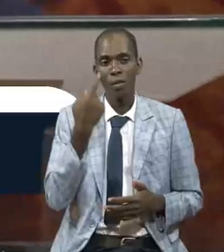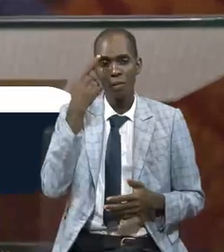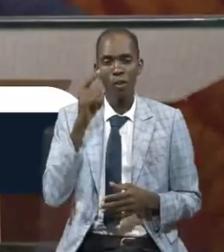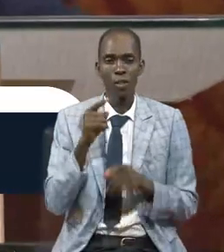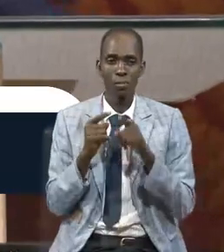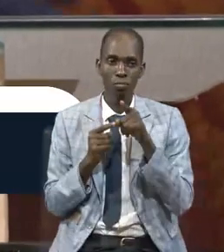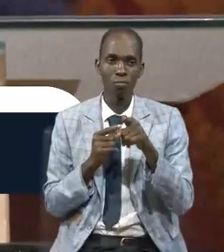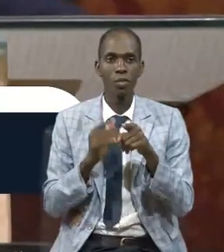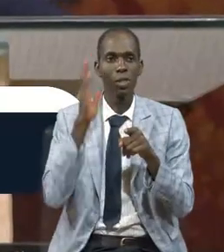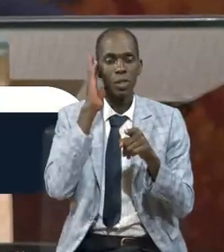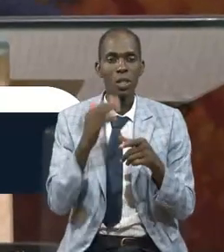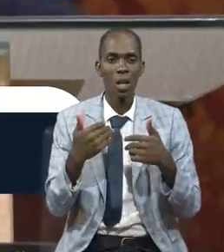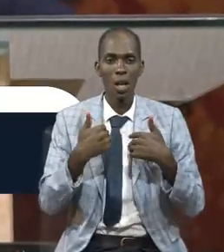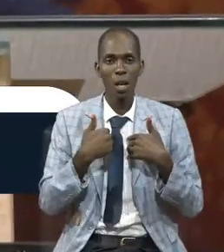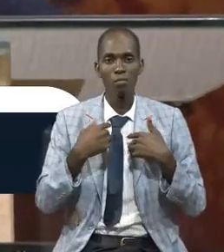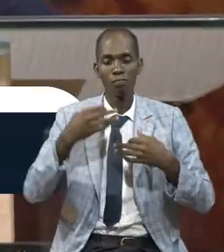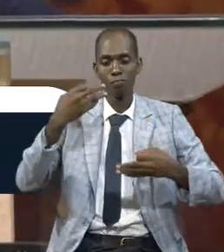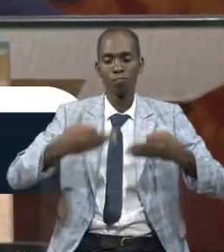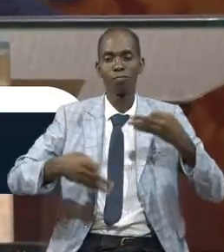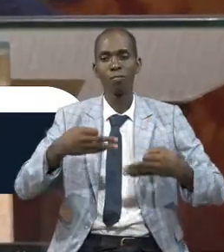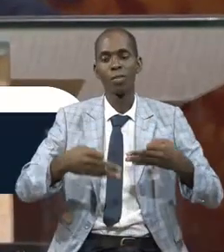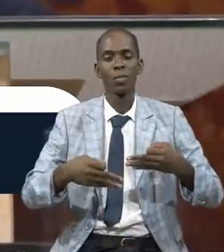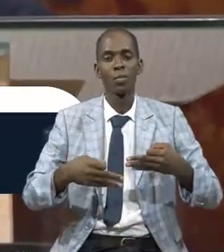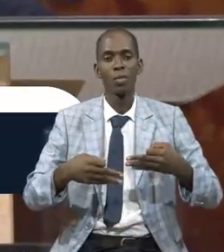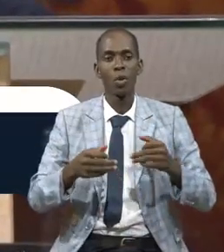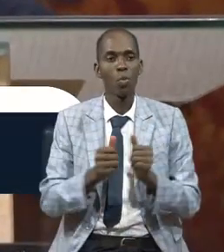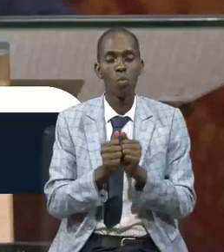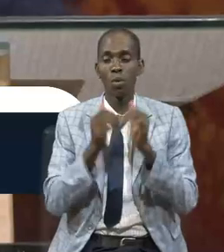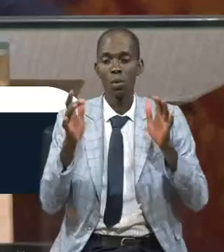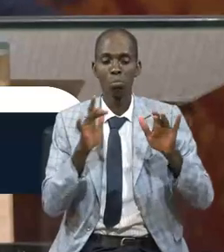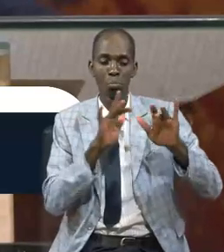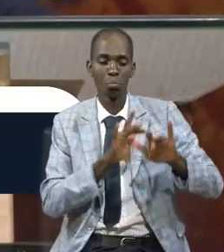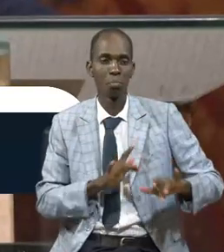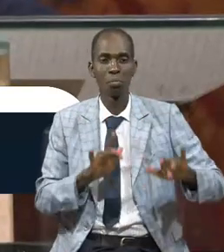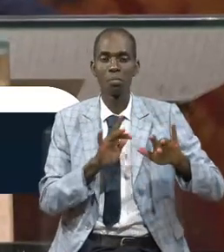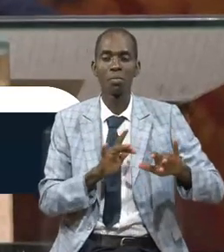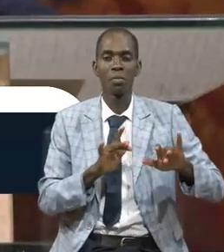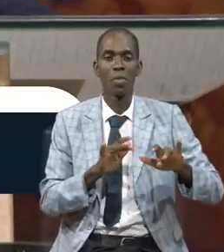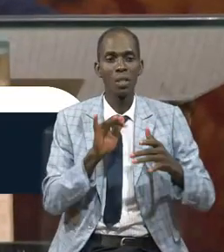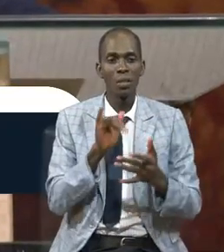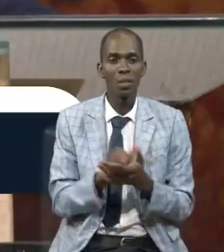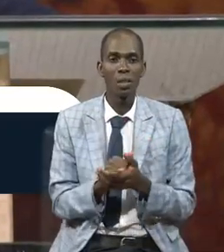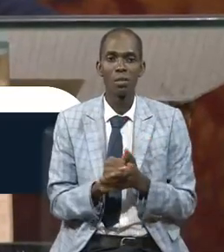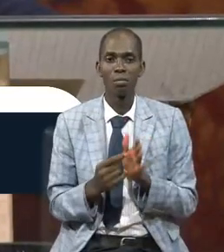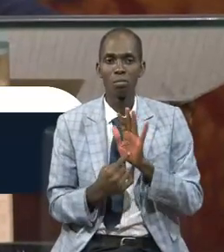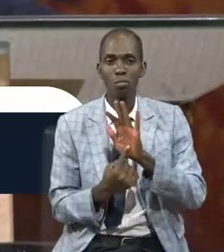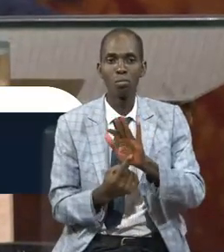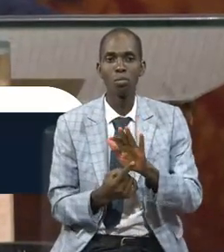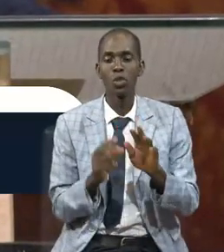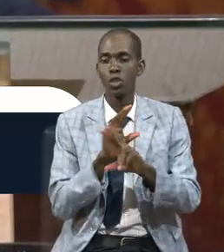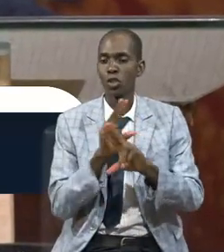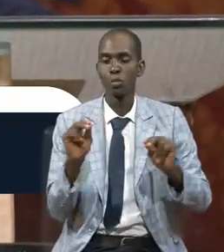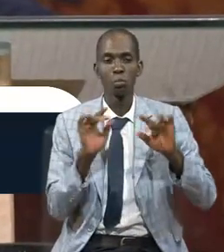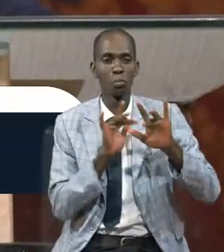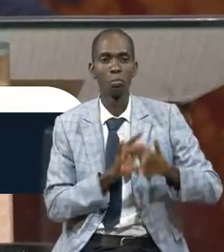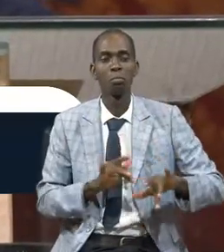Car le jugement est sans miséricorde pour qui n'a pas